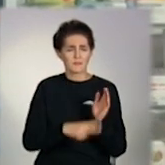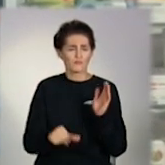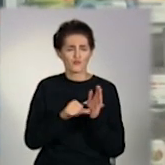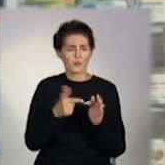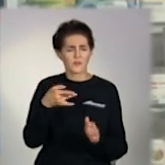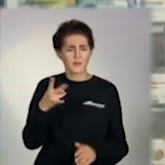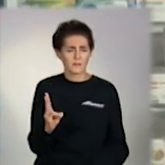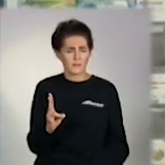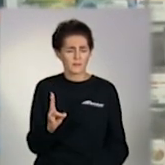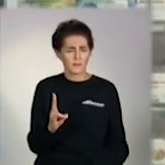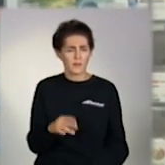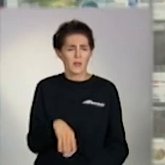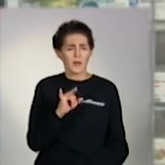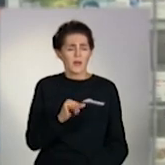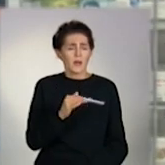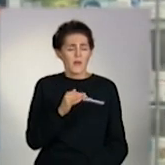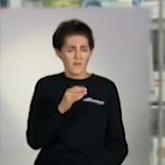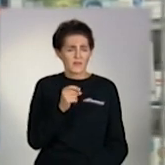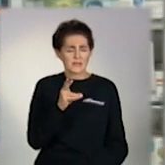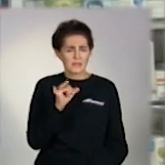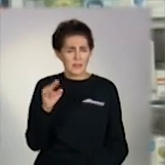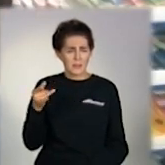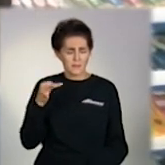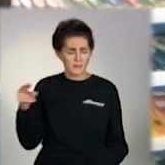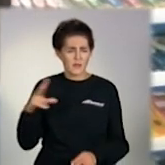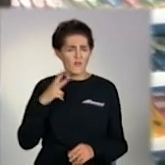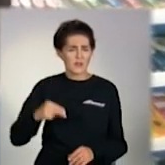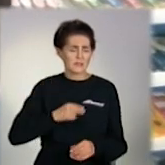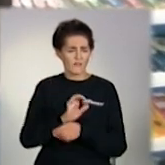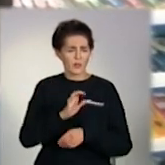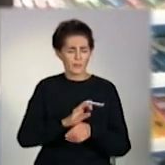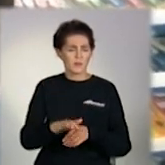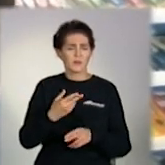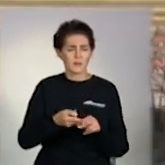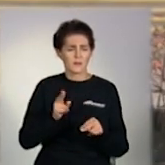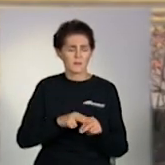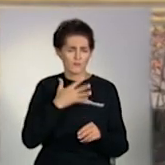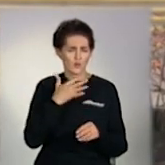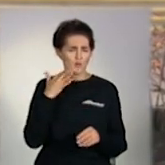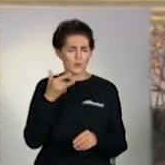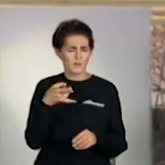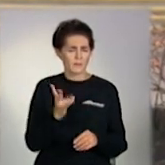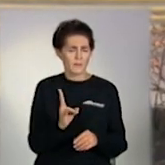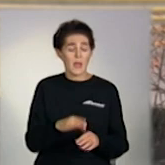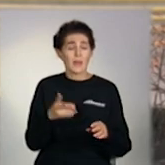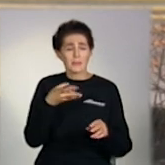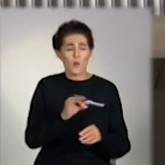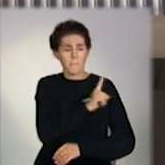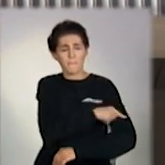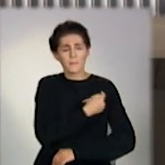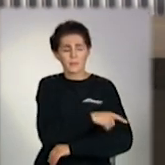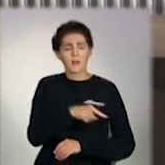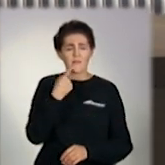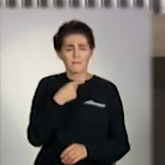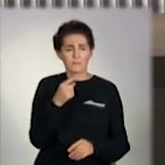И Vaxigrip Tetra, это производитель Франции, 367 гривен. А у лікарні говорять, робити щеплення